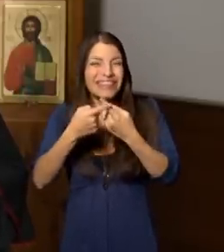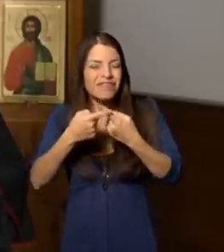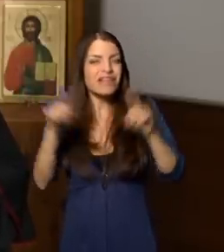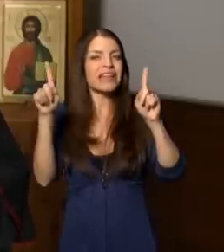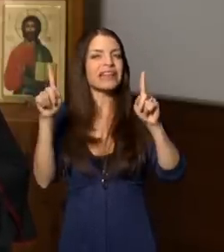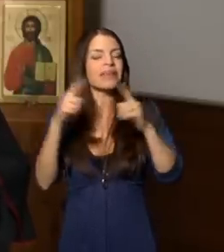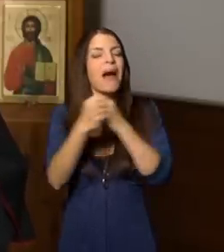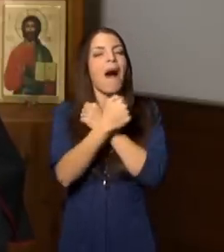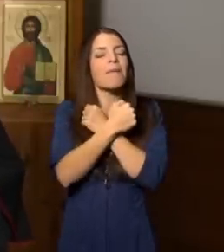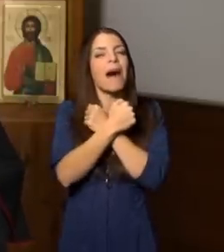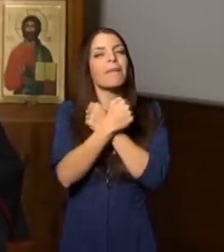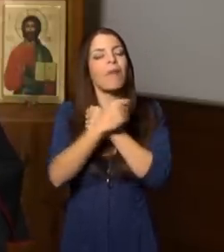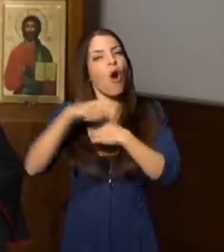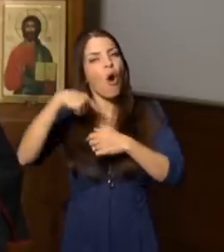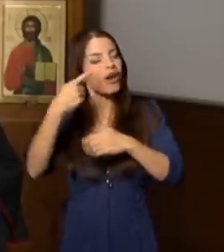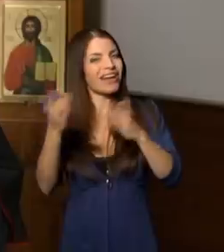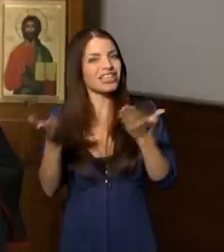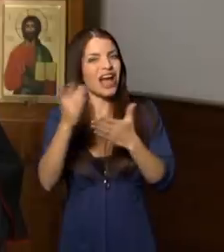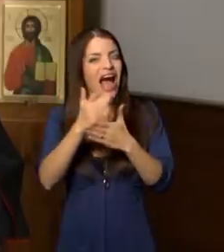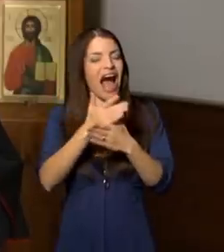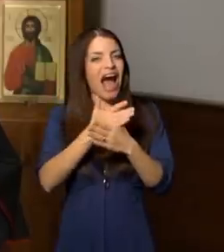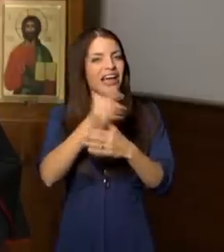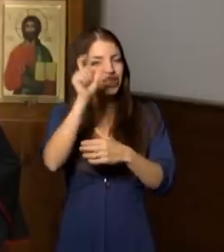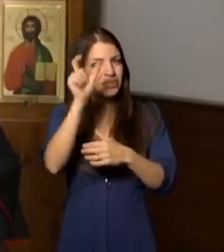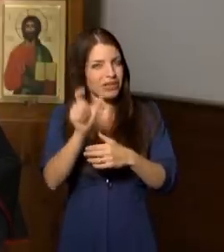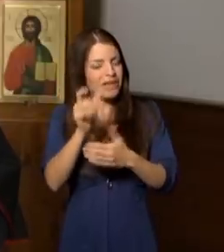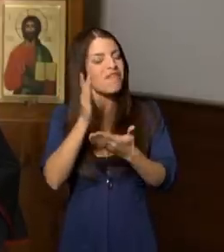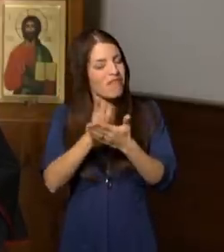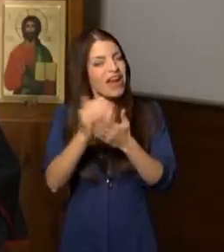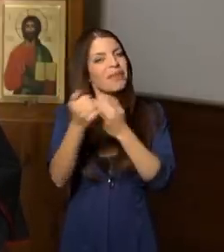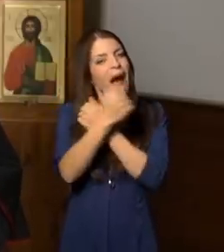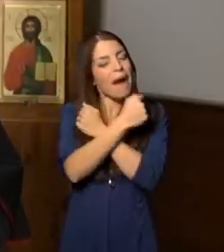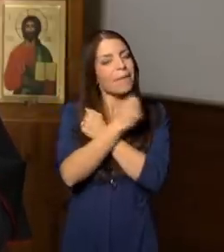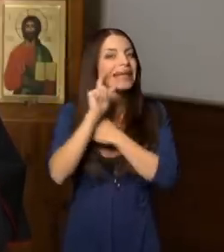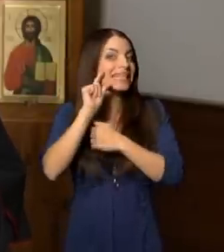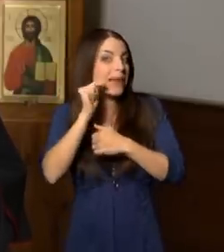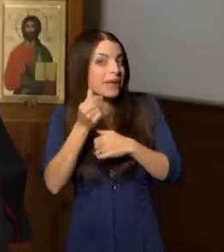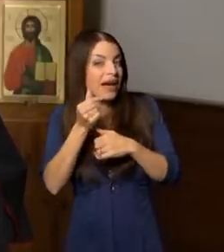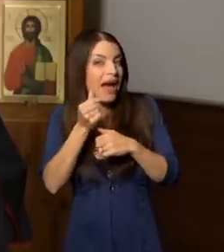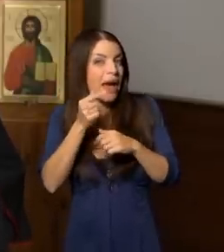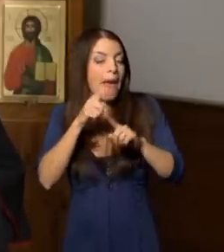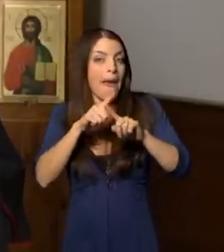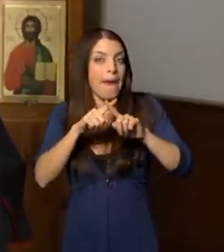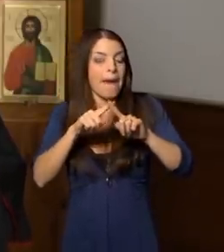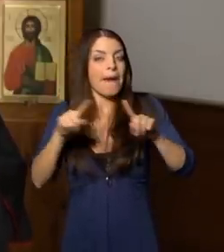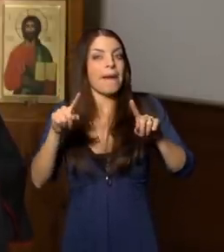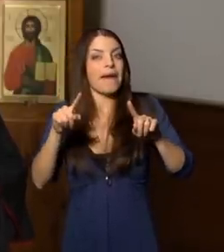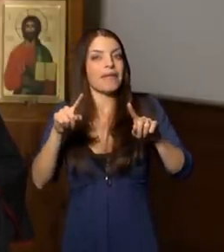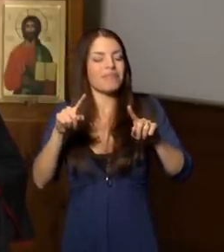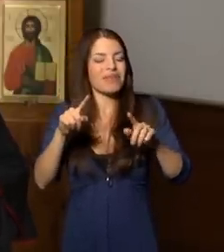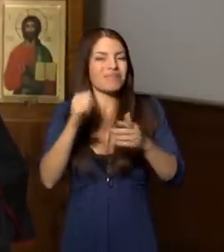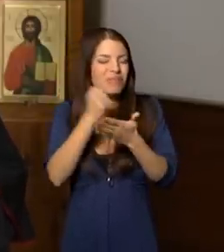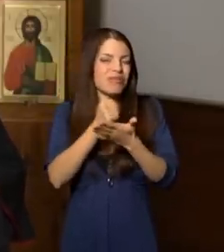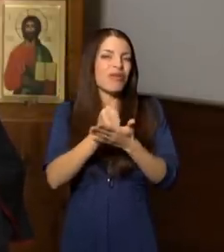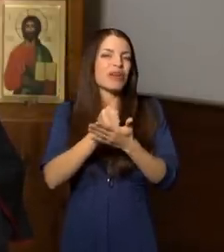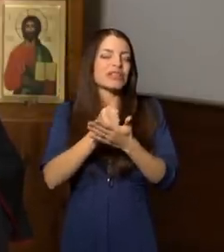oħra. Għaliex l-imħabba tal-bniedem, għalkemm tkun sabiħa, hija dejjem immarkata b'xi